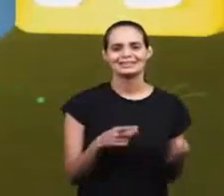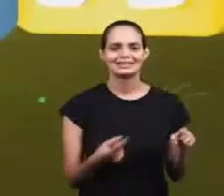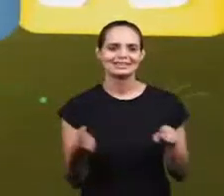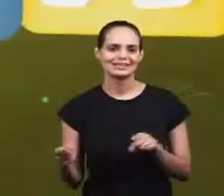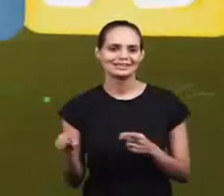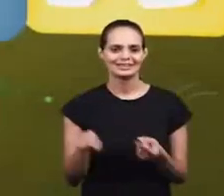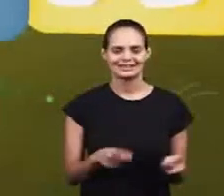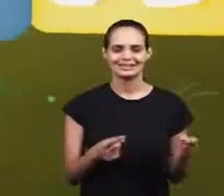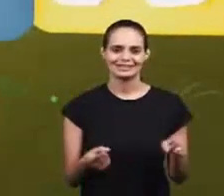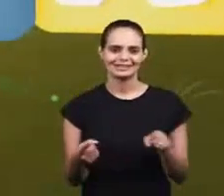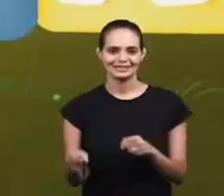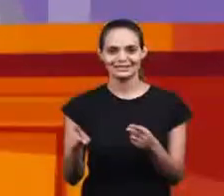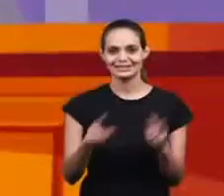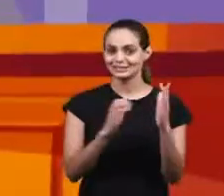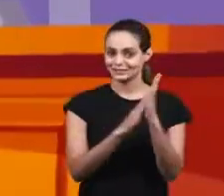des Herrn an allen.